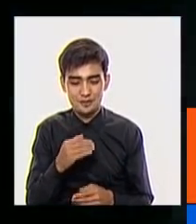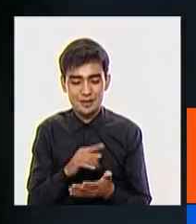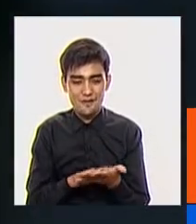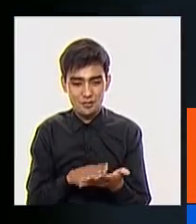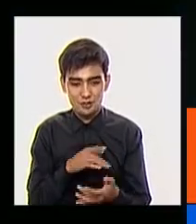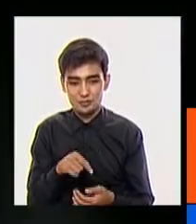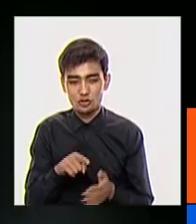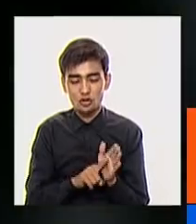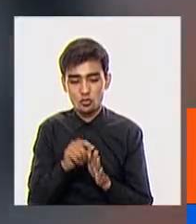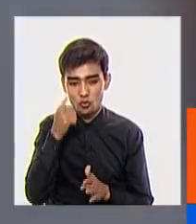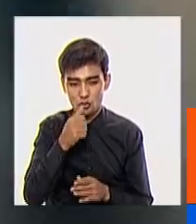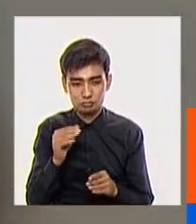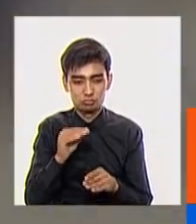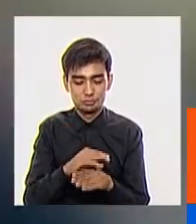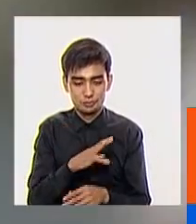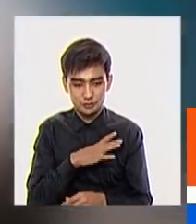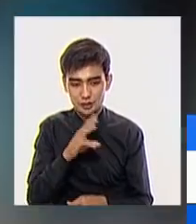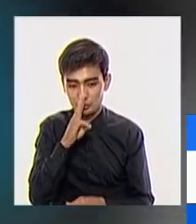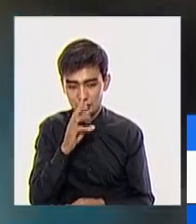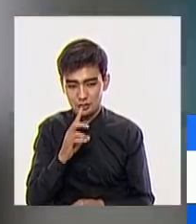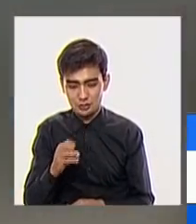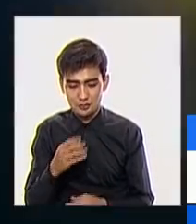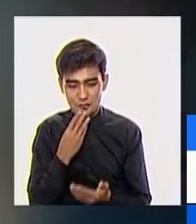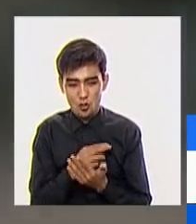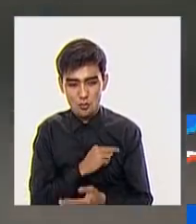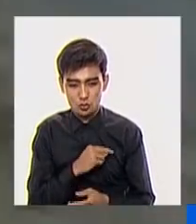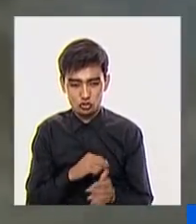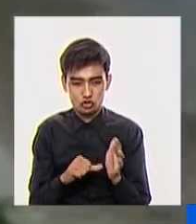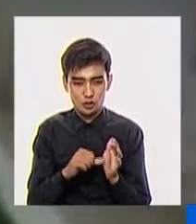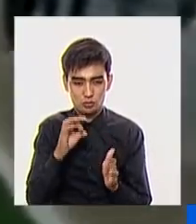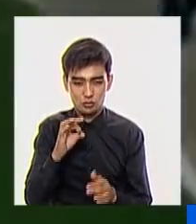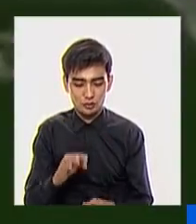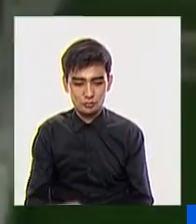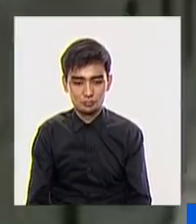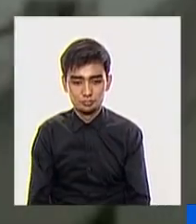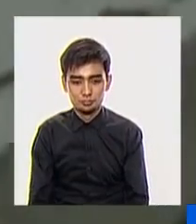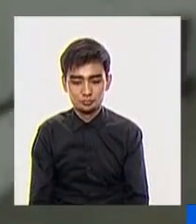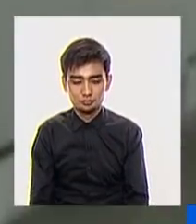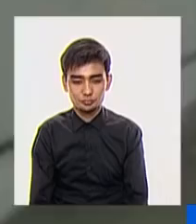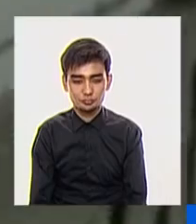что в начале года фирма повысила заработную плату своим сотрудникам на 6%.